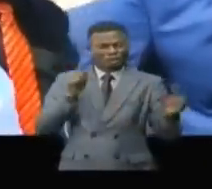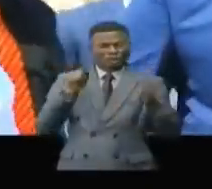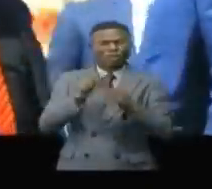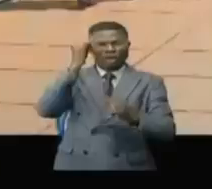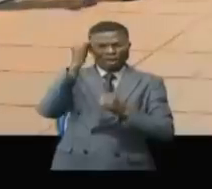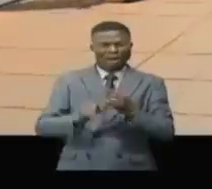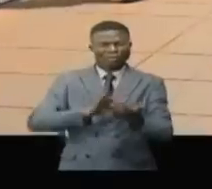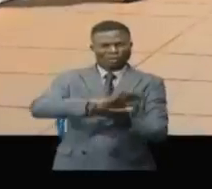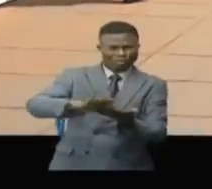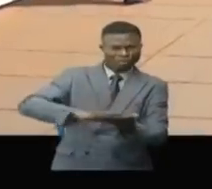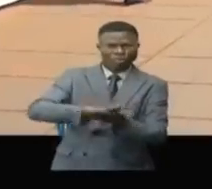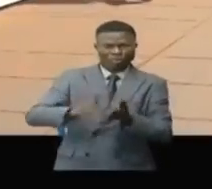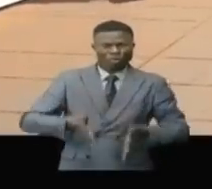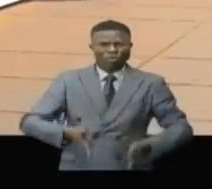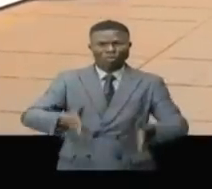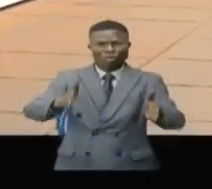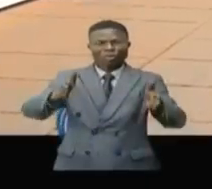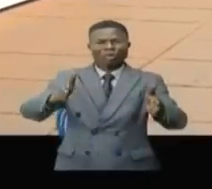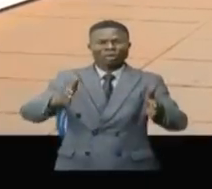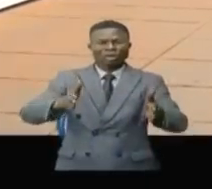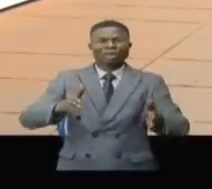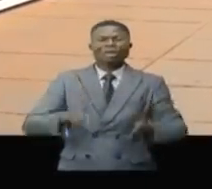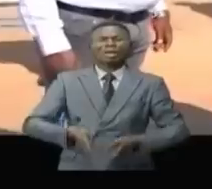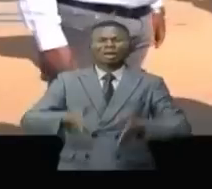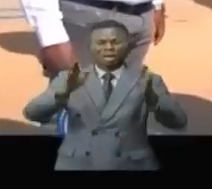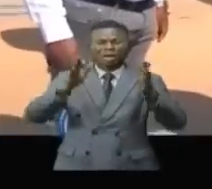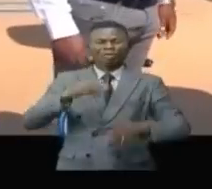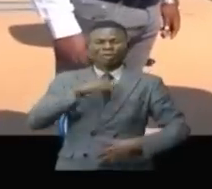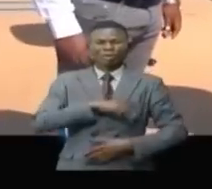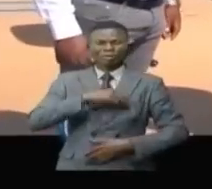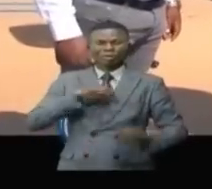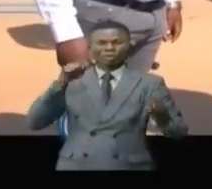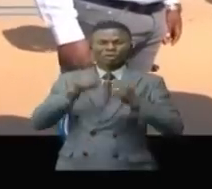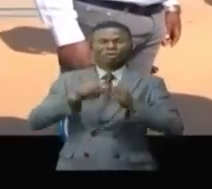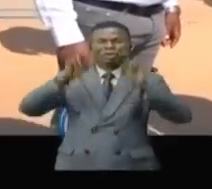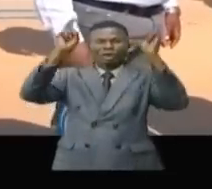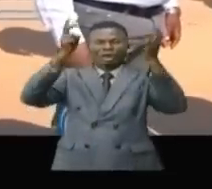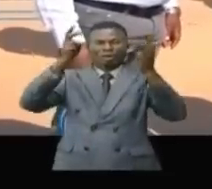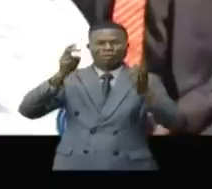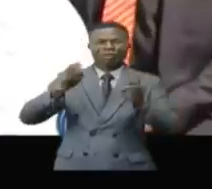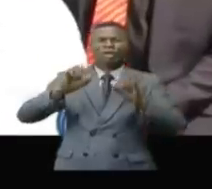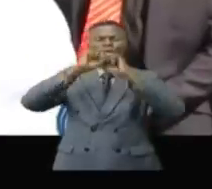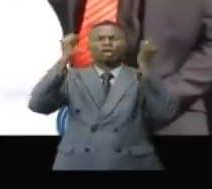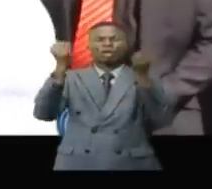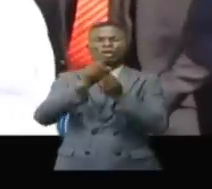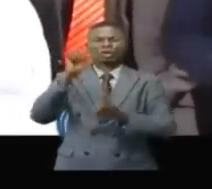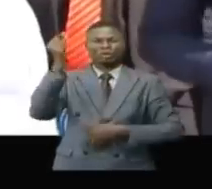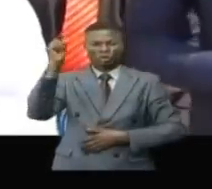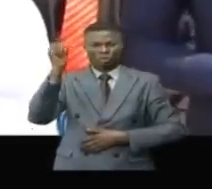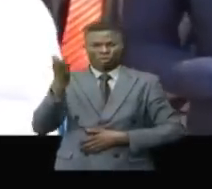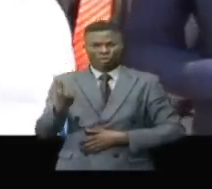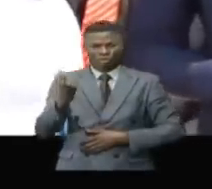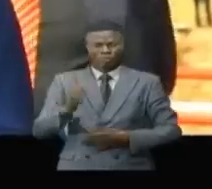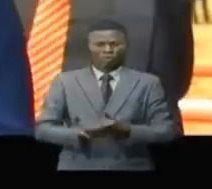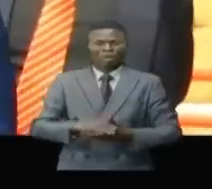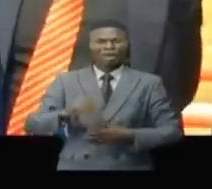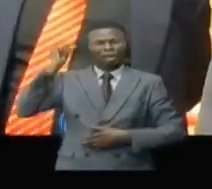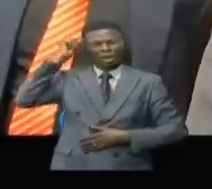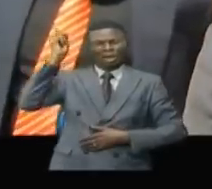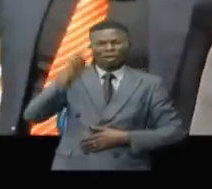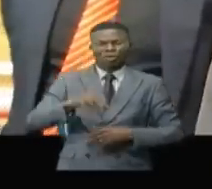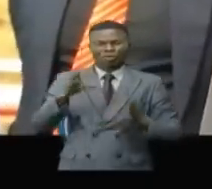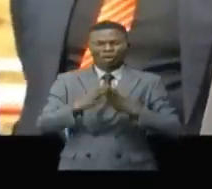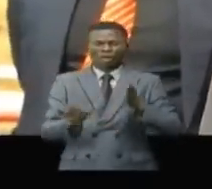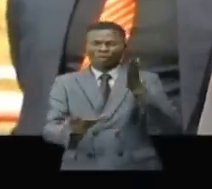d'asphaltage de la boucle débouchant sous l'avenue de la Mission à la cité Gécamine pour traverser. De là, Jacques Kabula Katwe, accompagné de